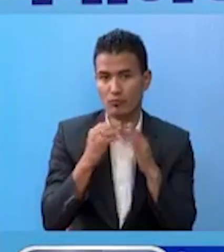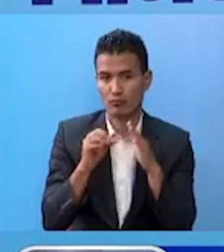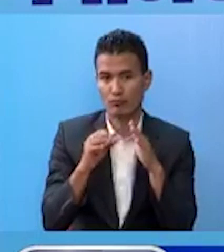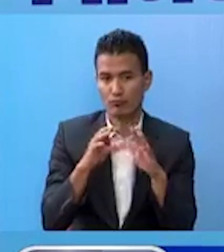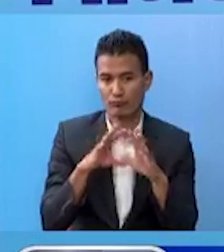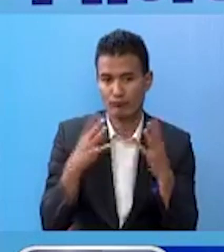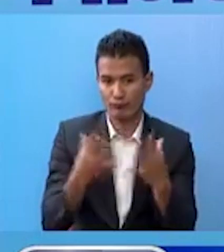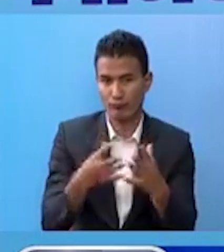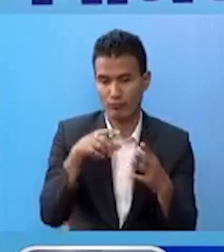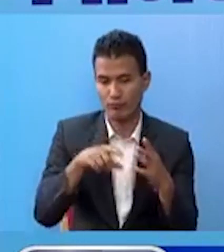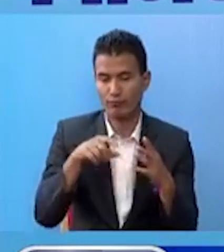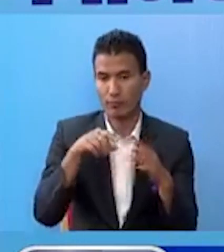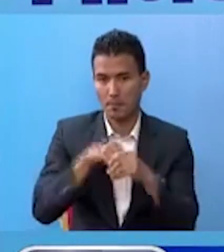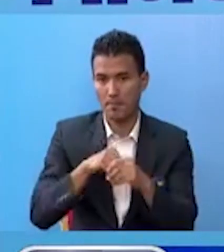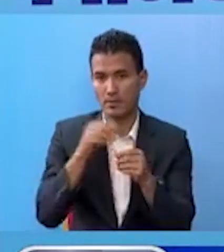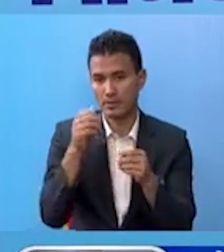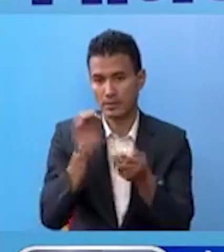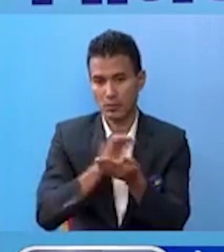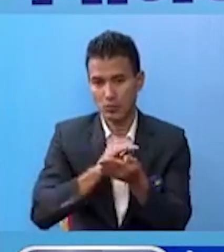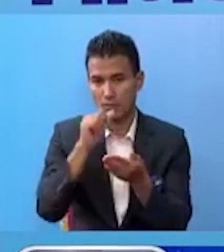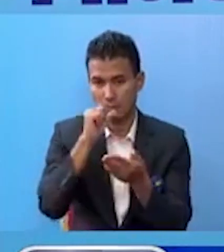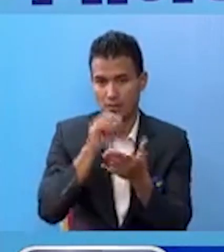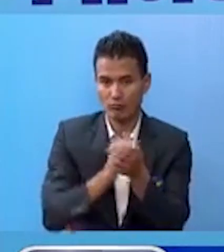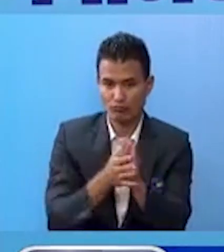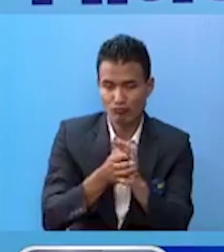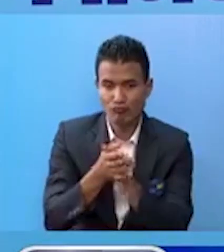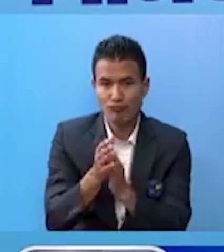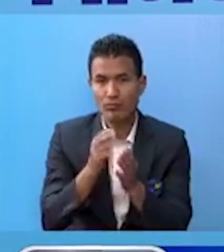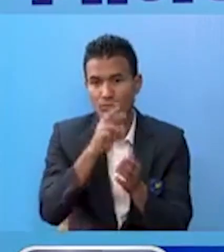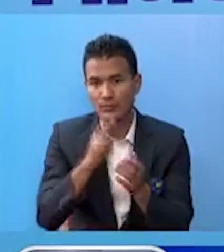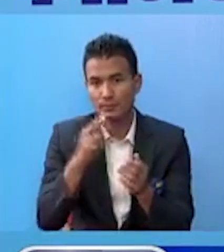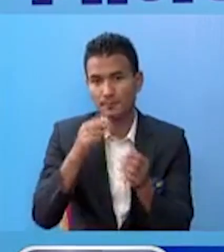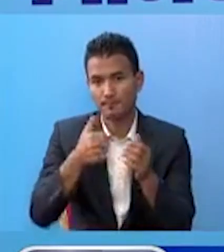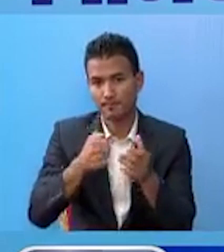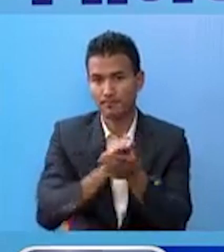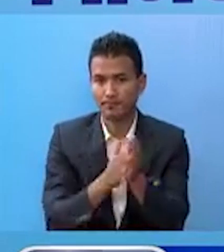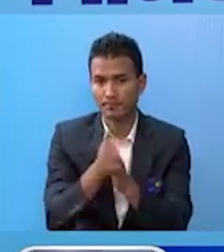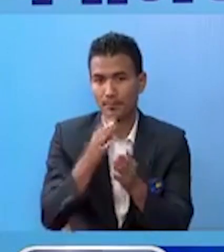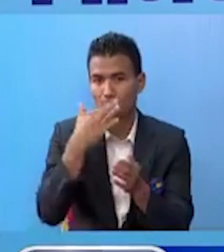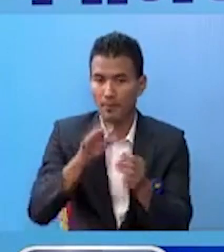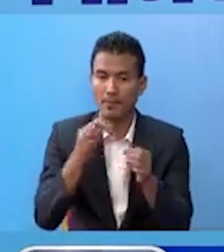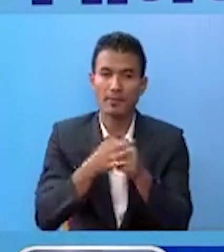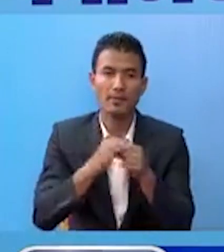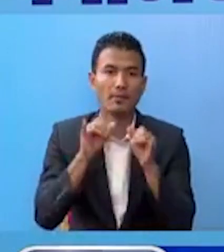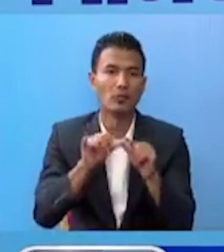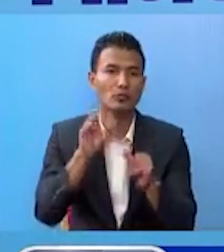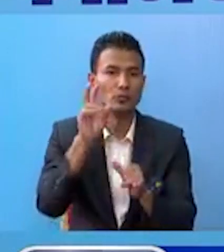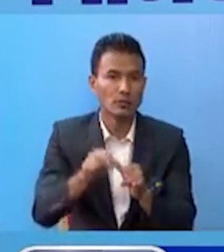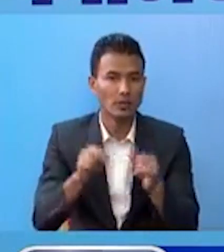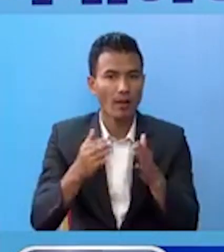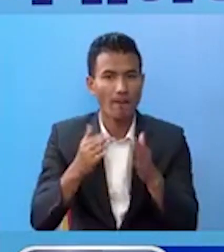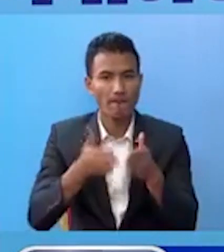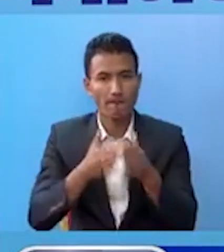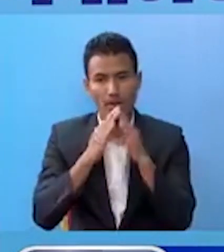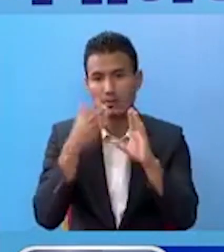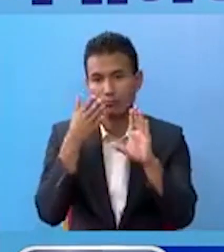परिसरमा हात धुने साबुन र पानी वा सेनिटाइजरको अनिवार्य व्यवस्था मिलाउने र भवन